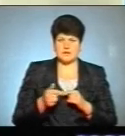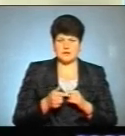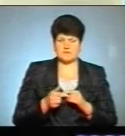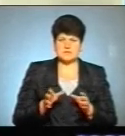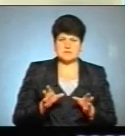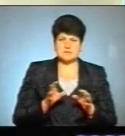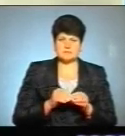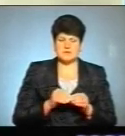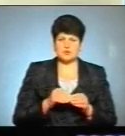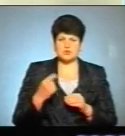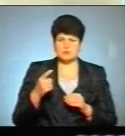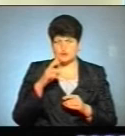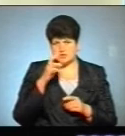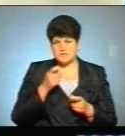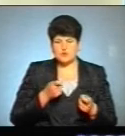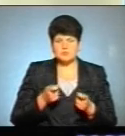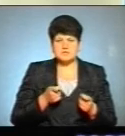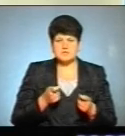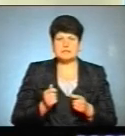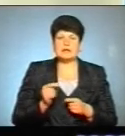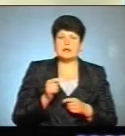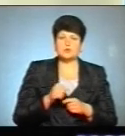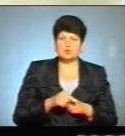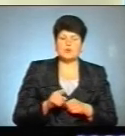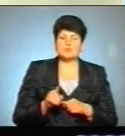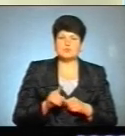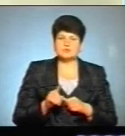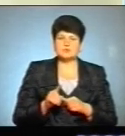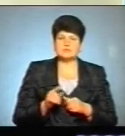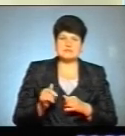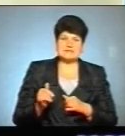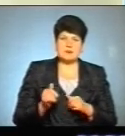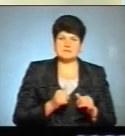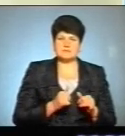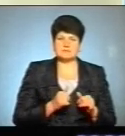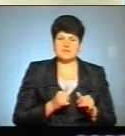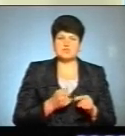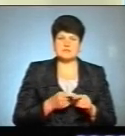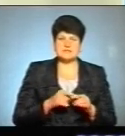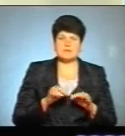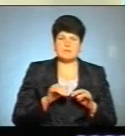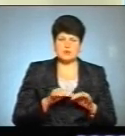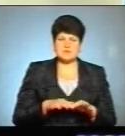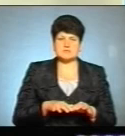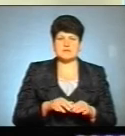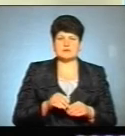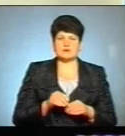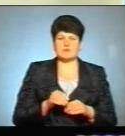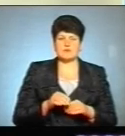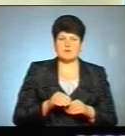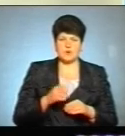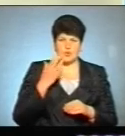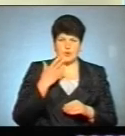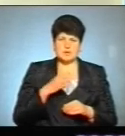спільно з обласною державною адміністрацією для того, щоб забезпечити власне такий процес, той якраз пік захворювання,